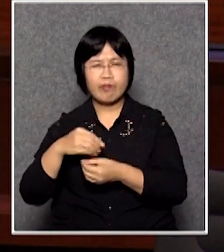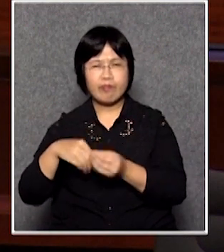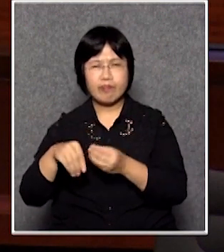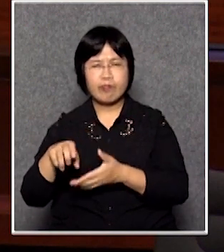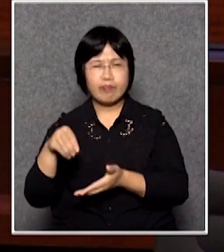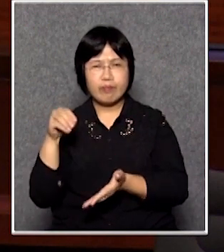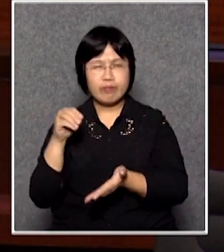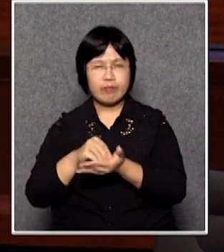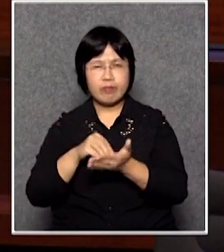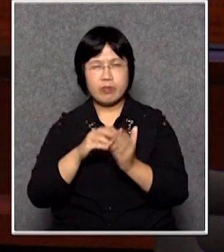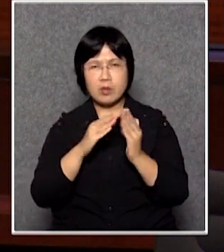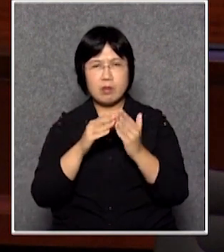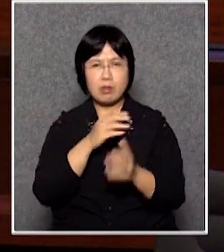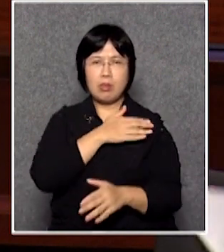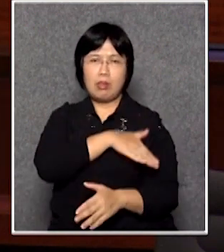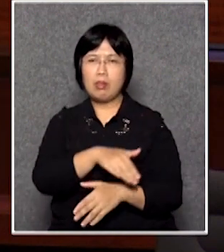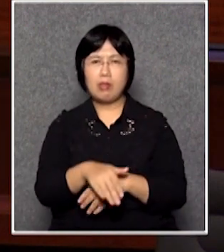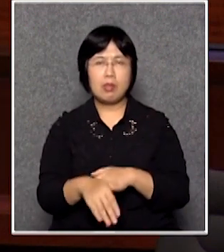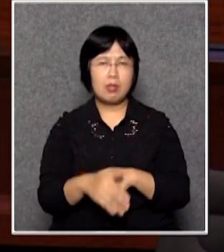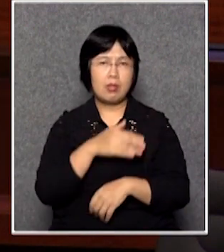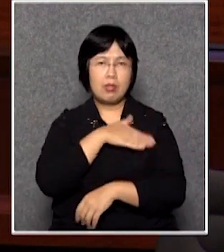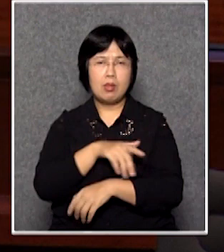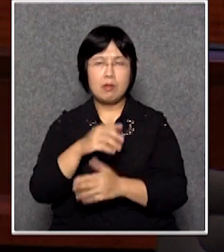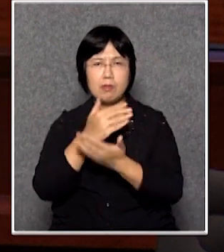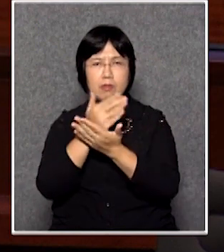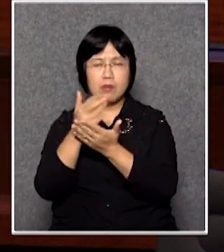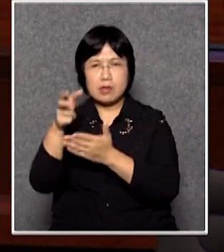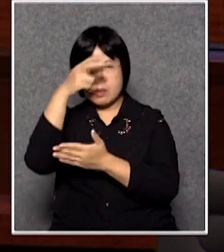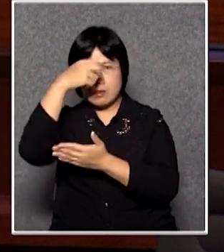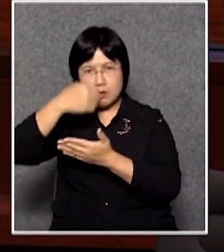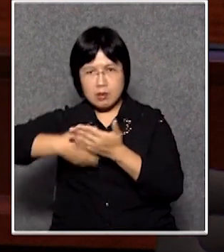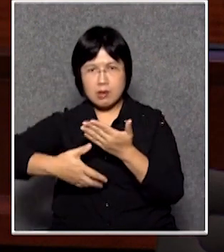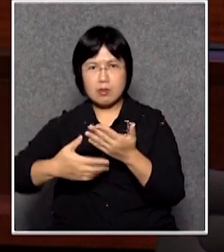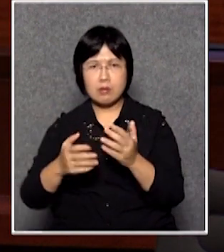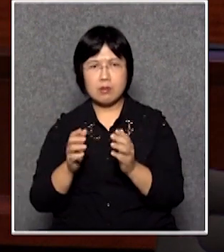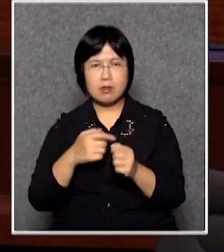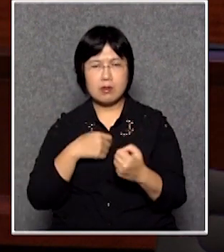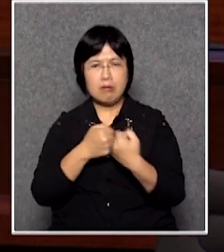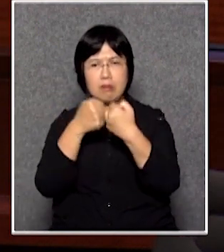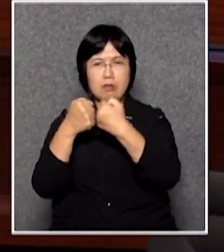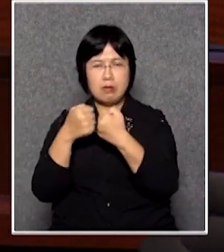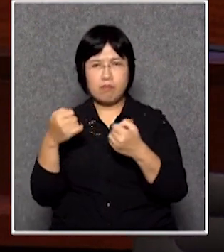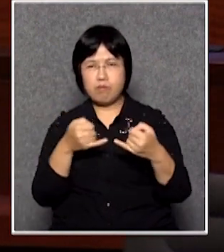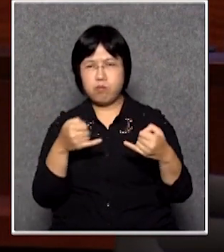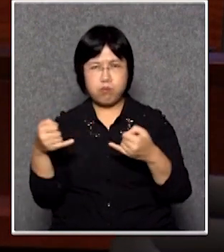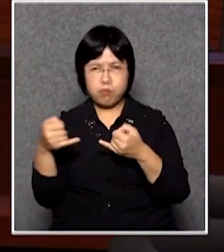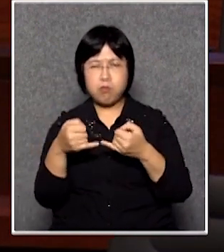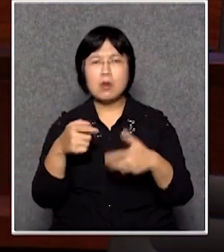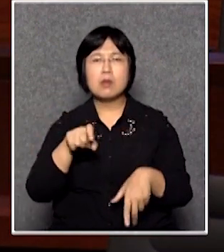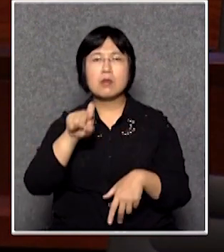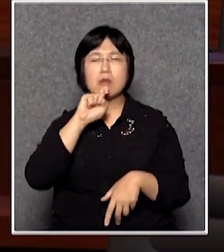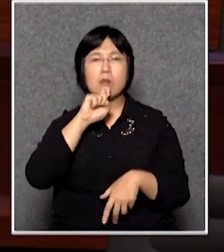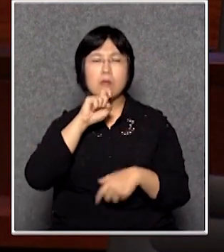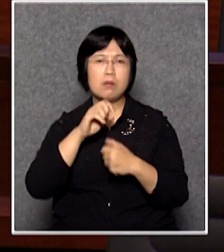局互相卸責，不同決策局的政策就互相衝突矛盾的情況就必然出